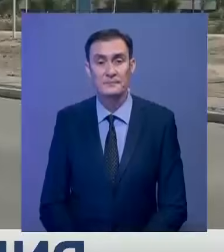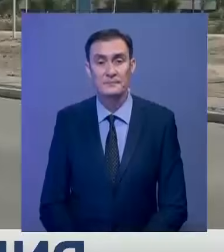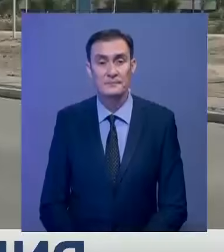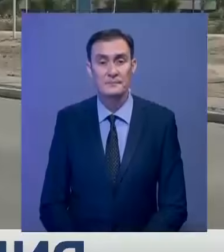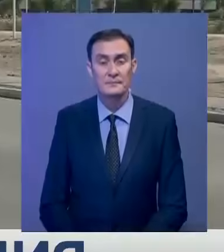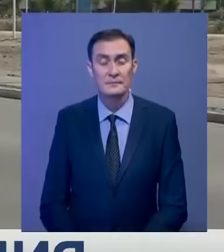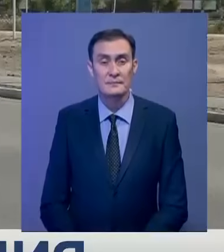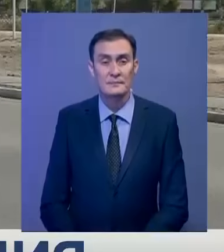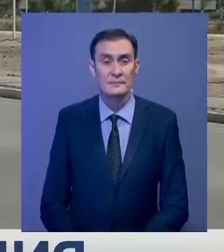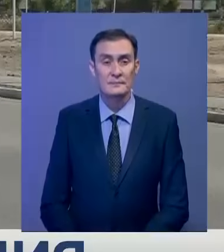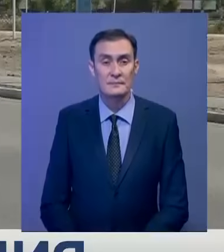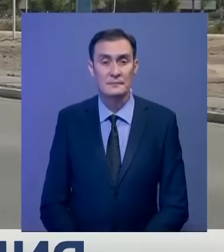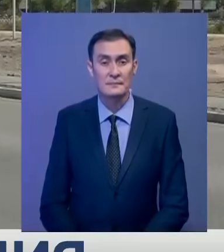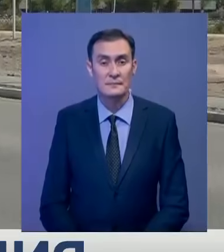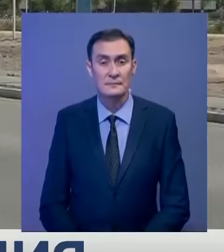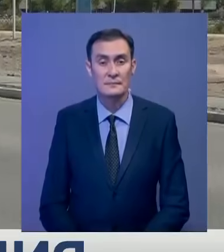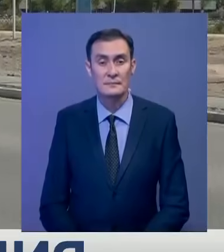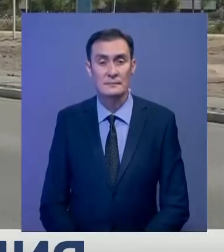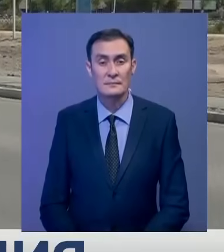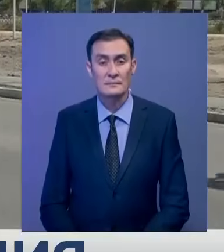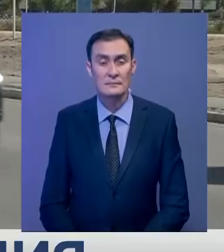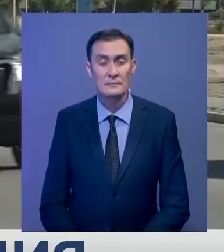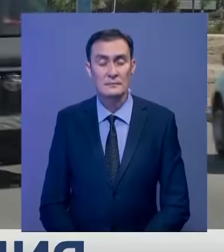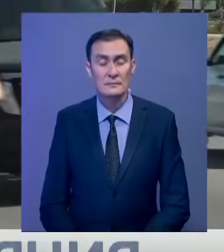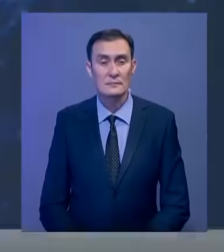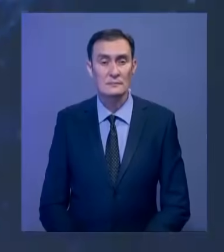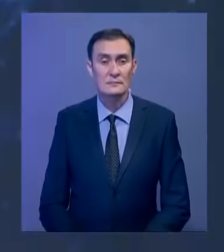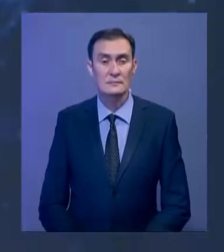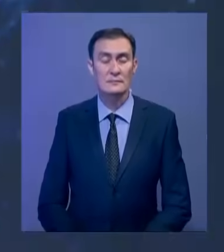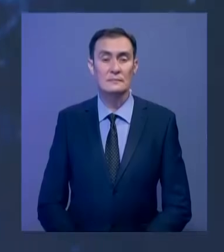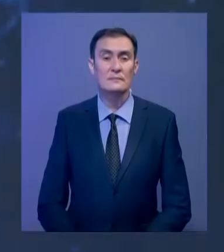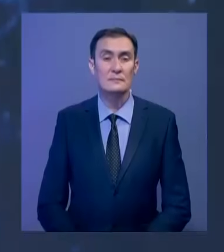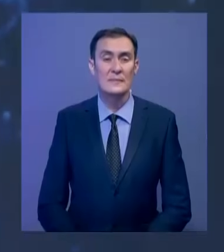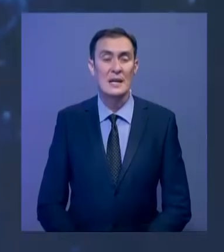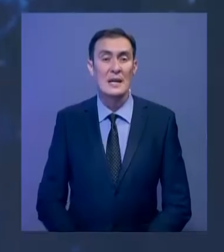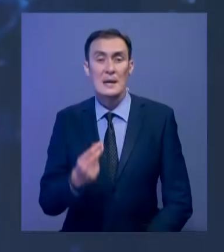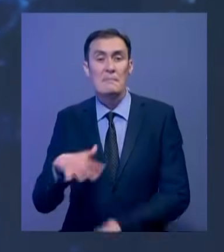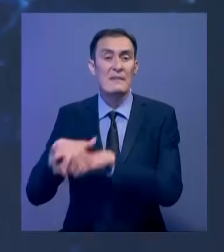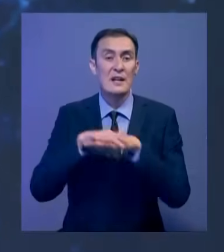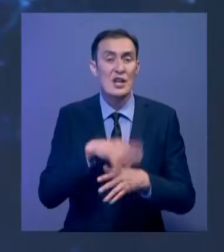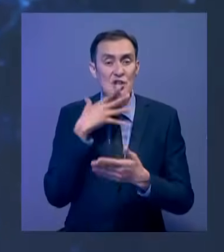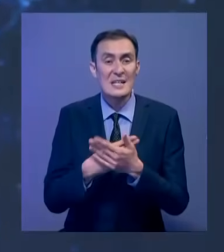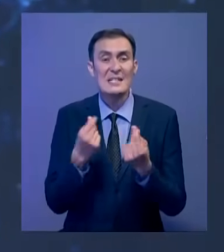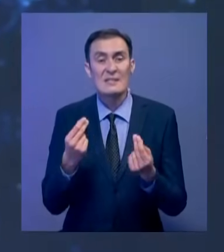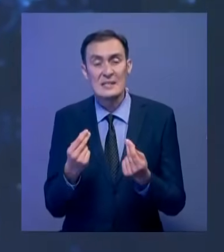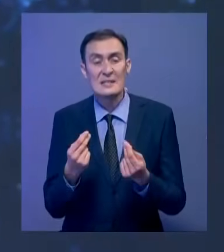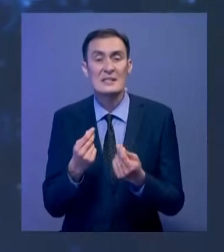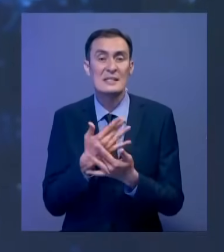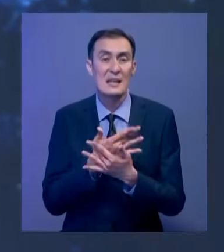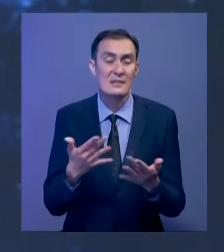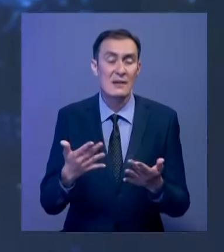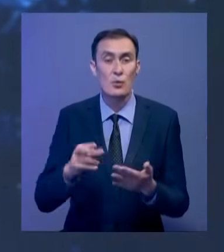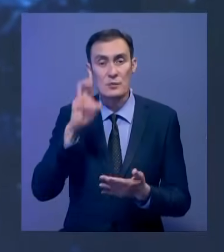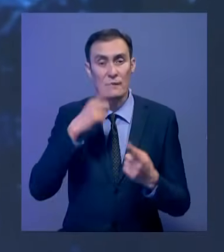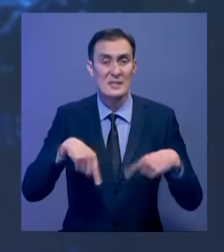Амантай Матенов, Атырауская область, Хабар 24. Привлекать частные инвестиции и средства